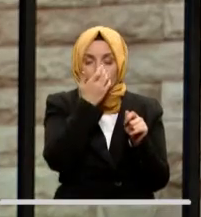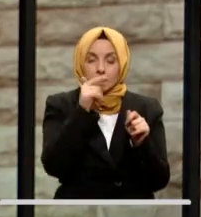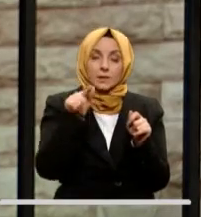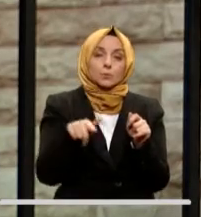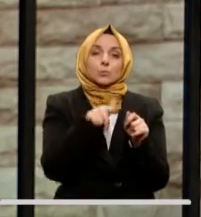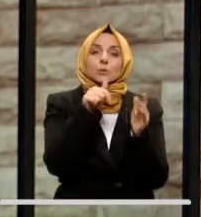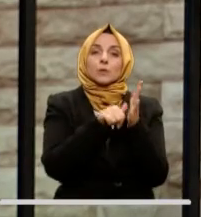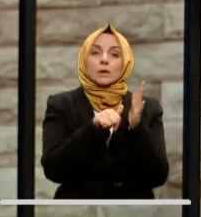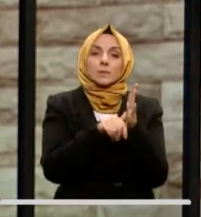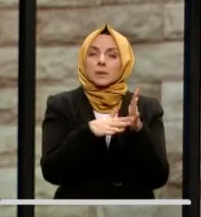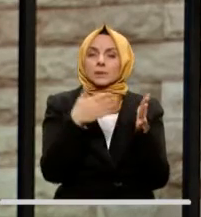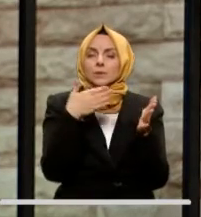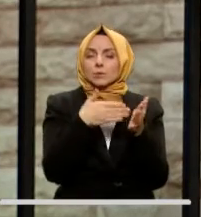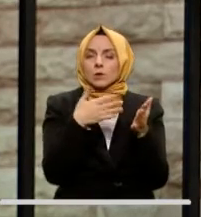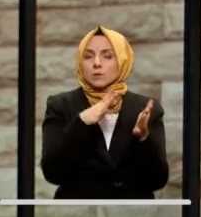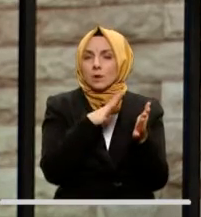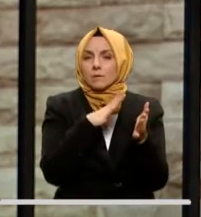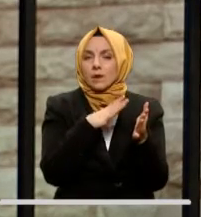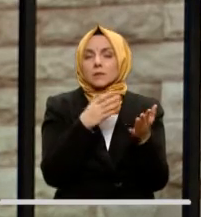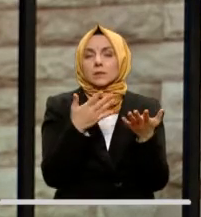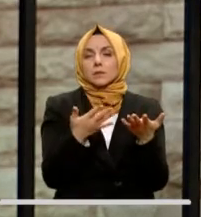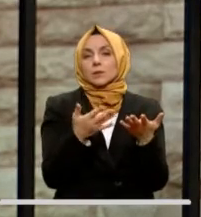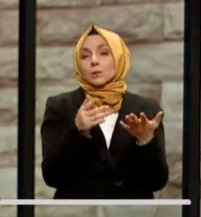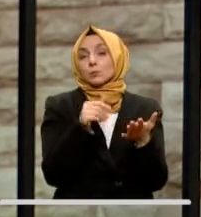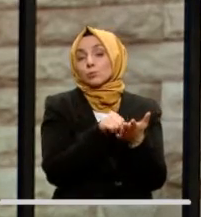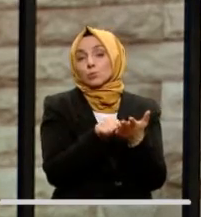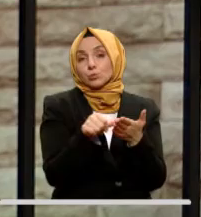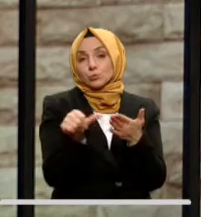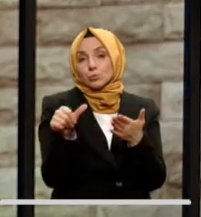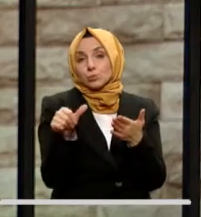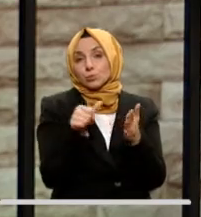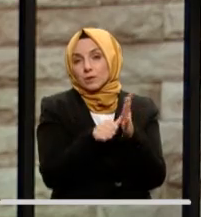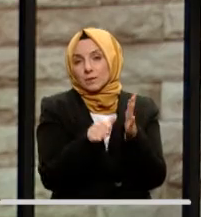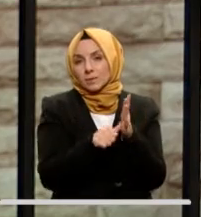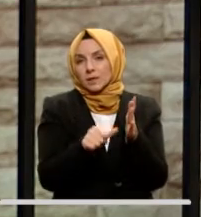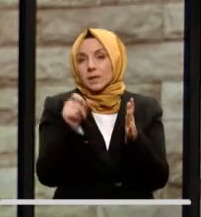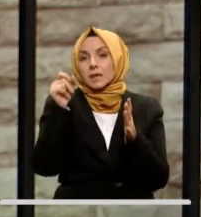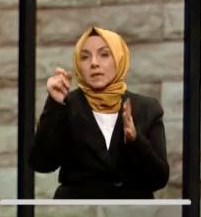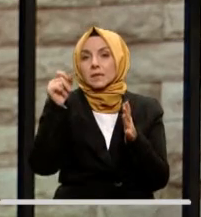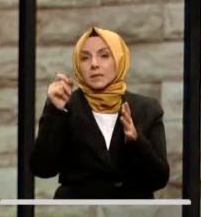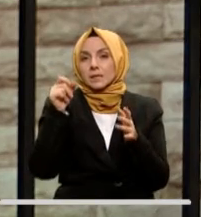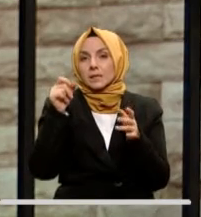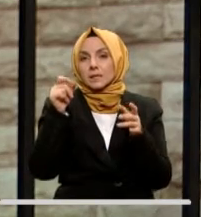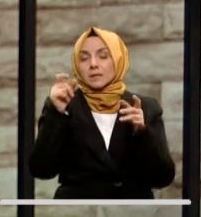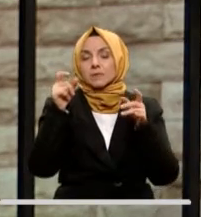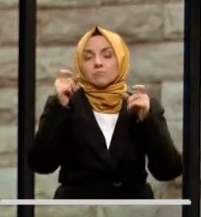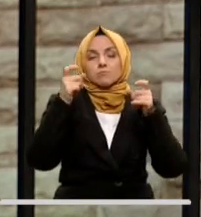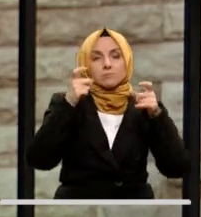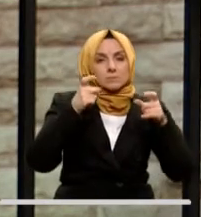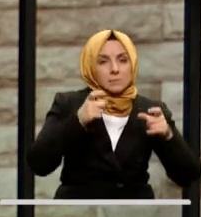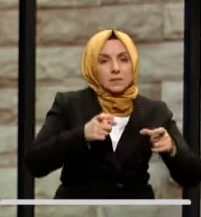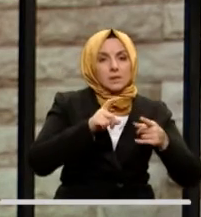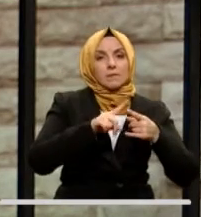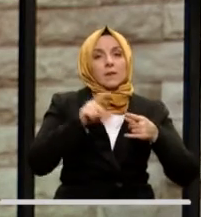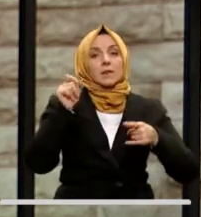nasıl ulaşacağız Biz bütün takvim lerimizi Bütün il ve ilçe müftülüklerinin öncelikli gönderiyor yani hangi